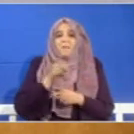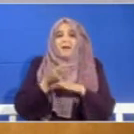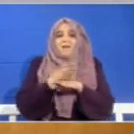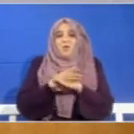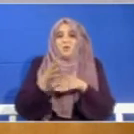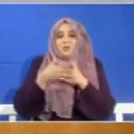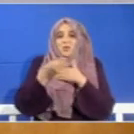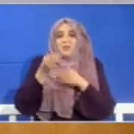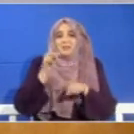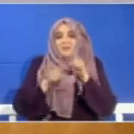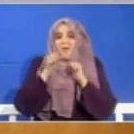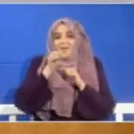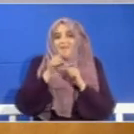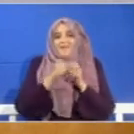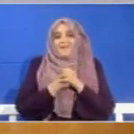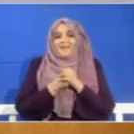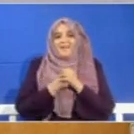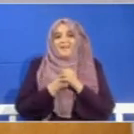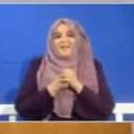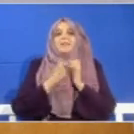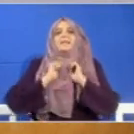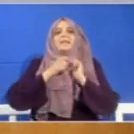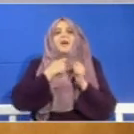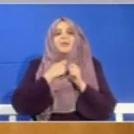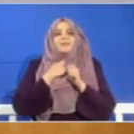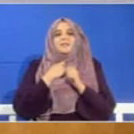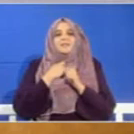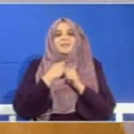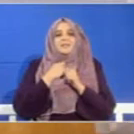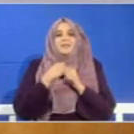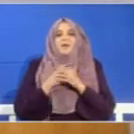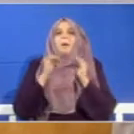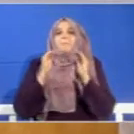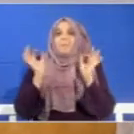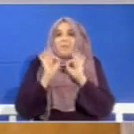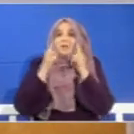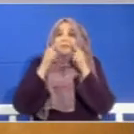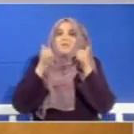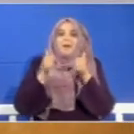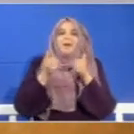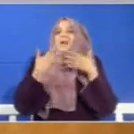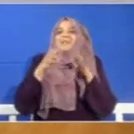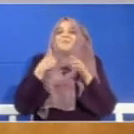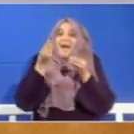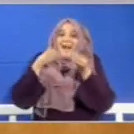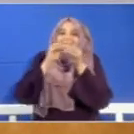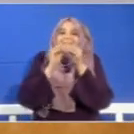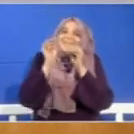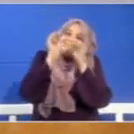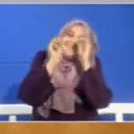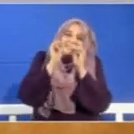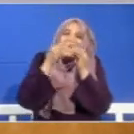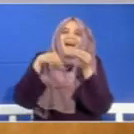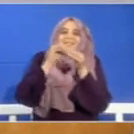يخرج، خاصة إذا كان من ذوي ربطة العنق، نعم، يا الله تجي ولو كان ما كانش هي مليحة، لكن معليش هي تعمل